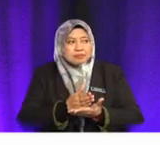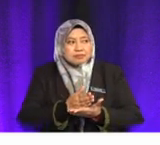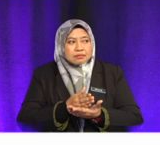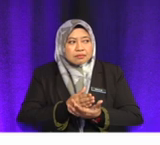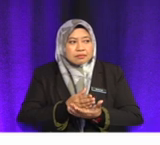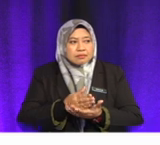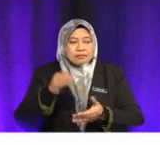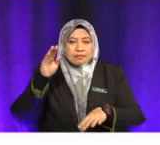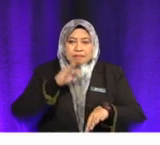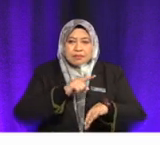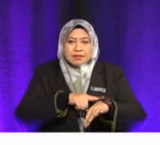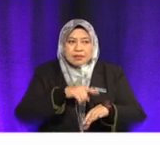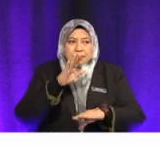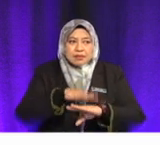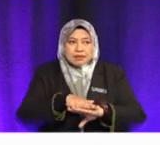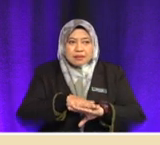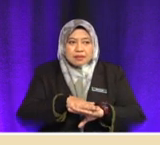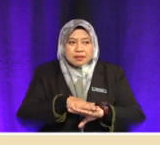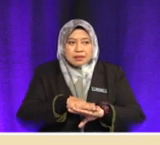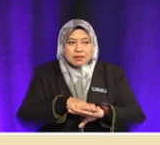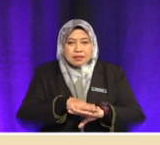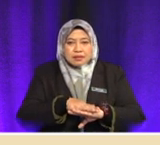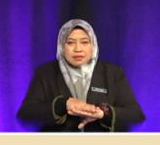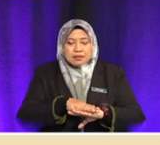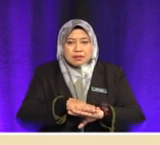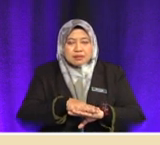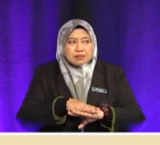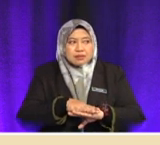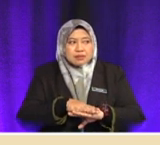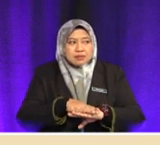di atas di bagian atas di sini